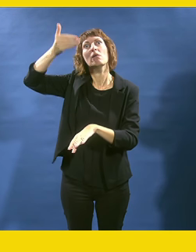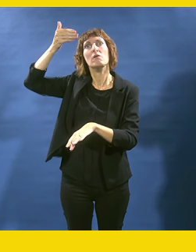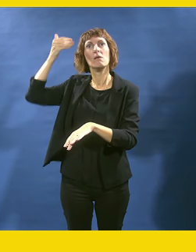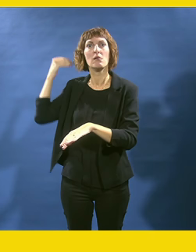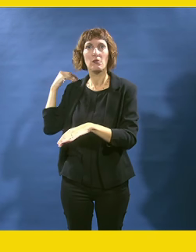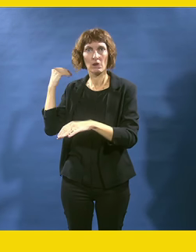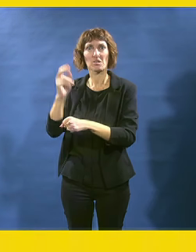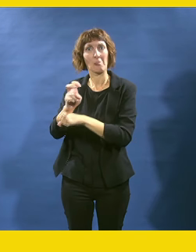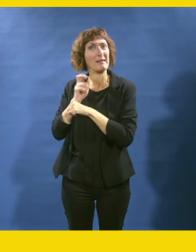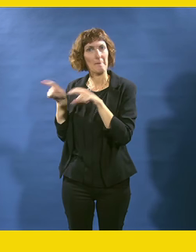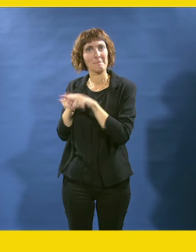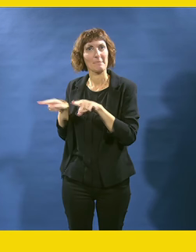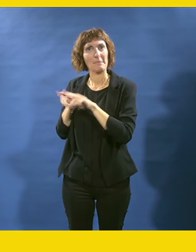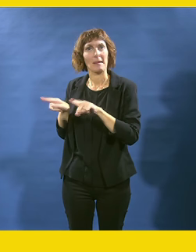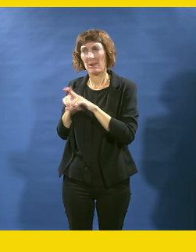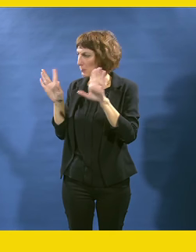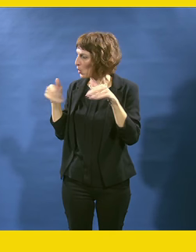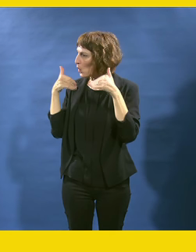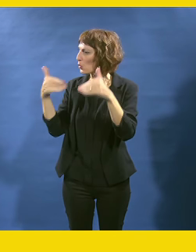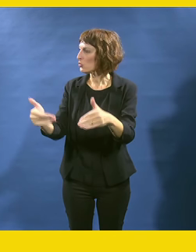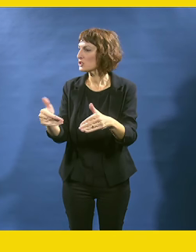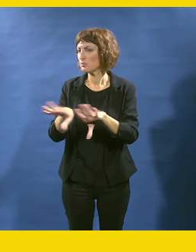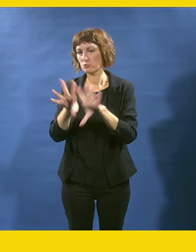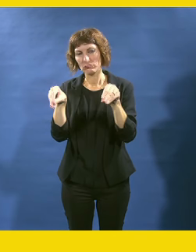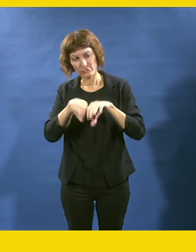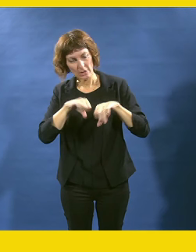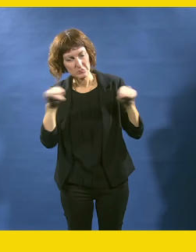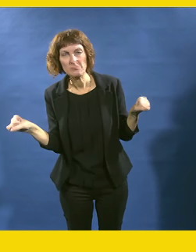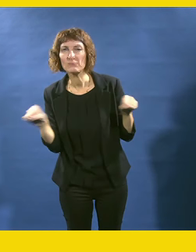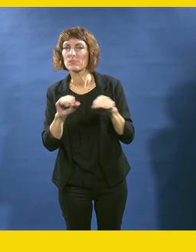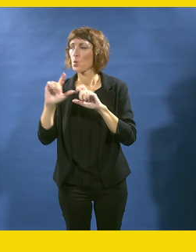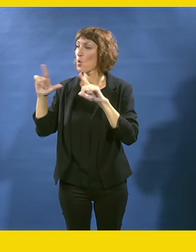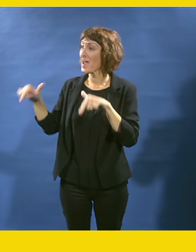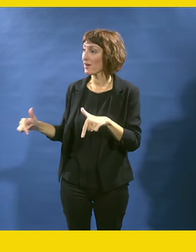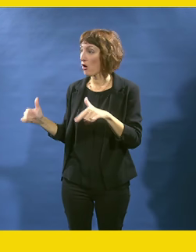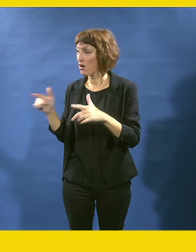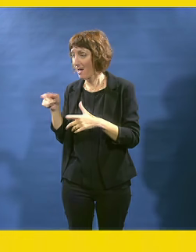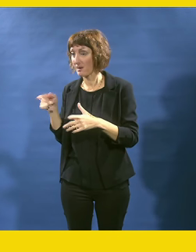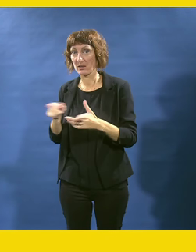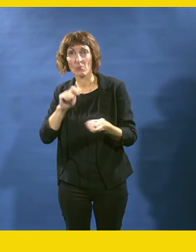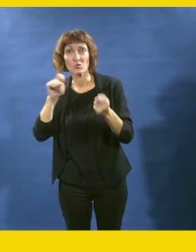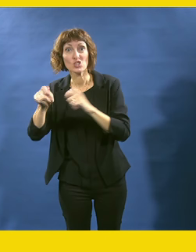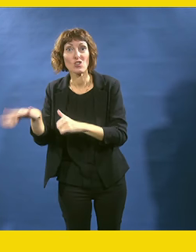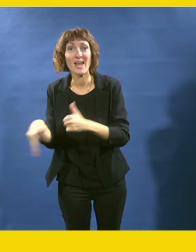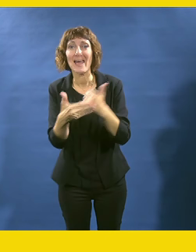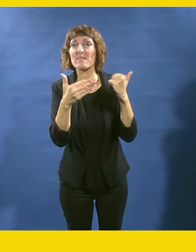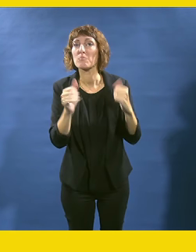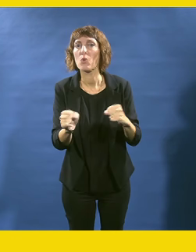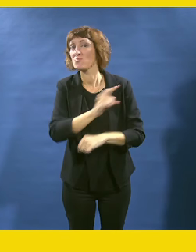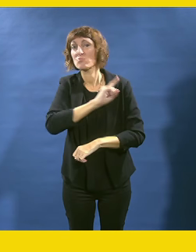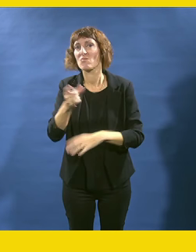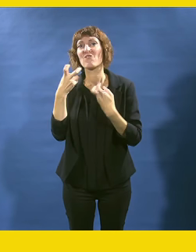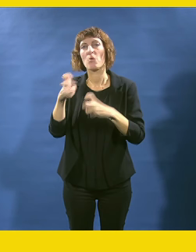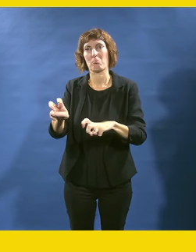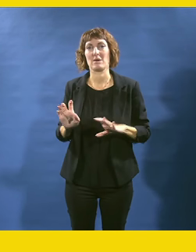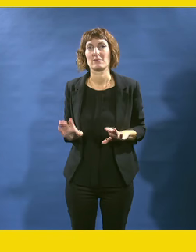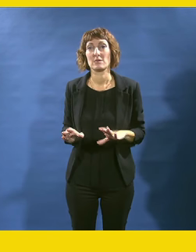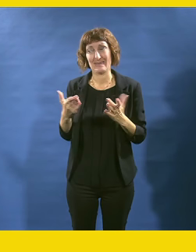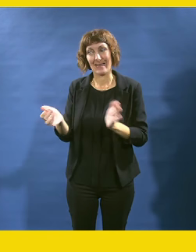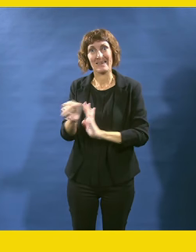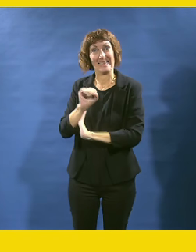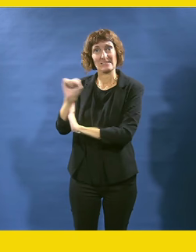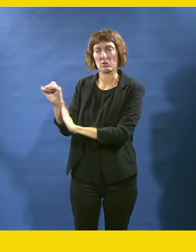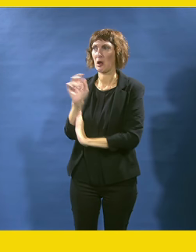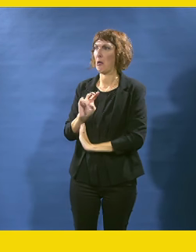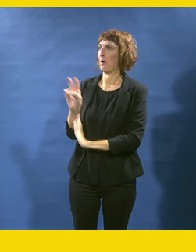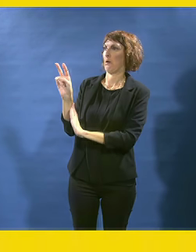prospérer dans certaines familles sans que l'école ne puisse être un rempart. Donc l'extrême droite déteste que la ville de Strasbourg veuille